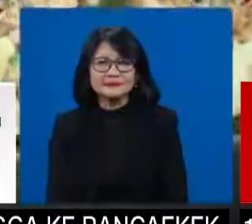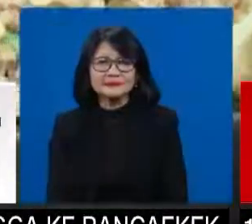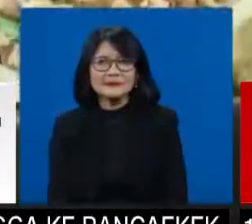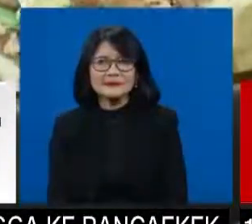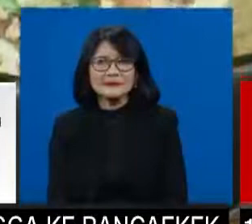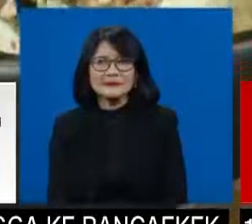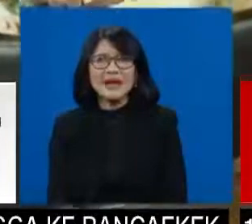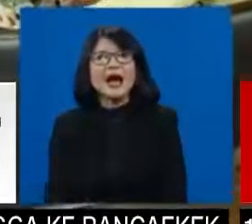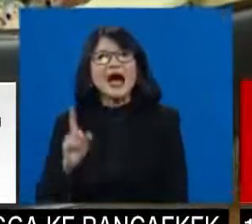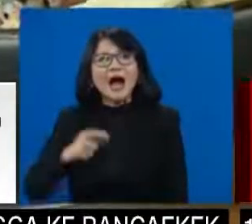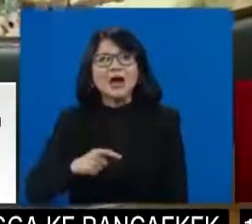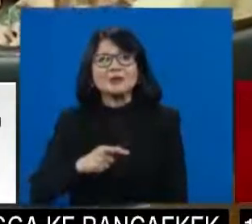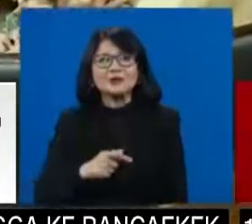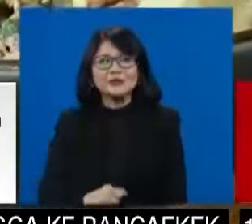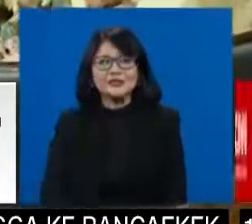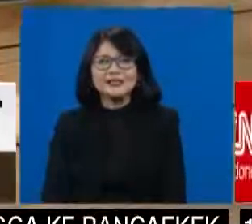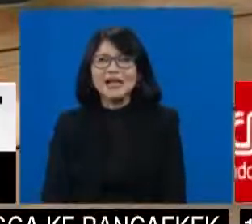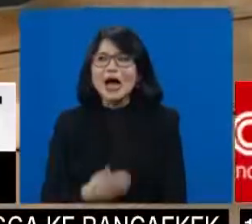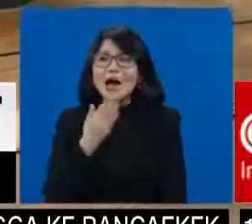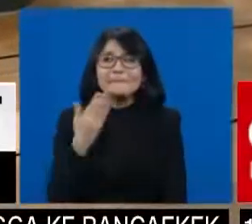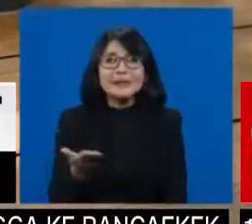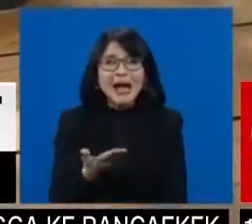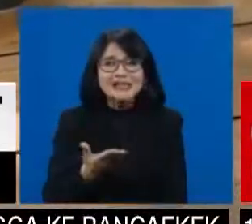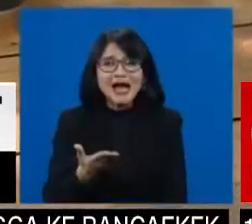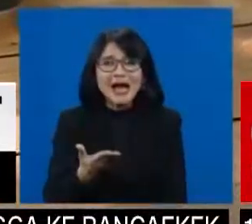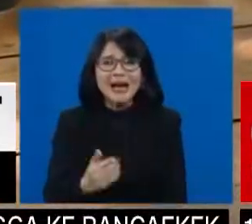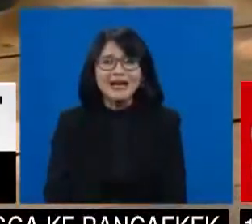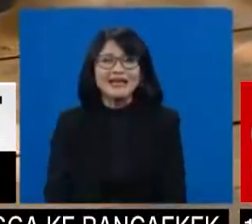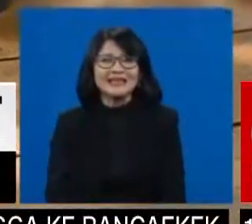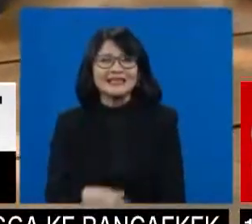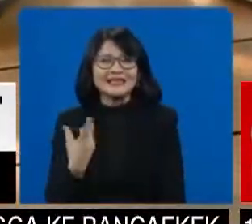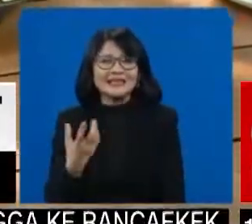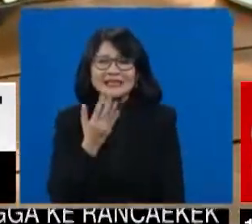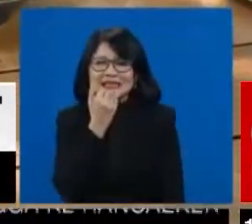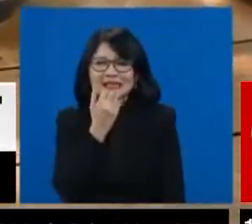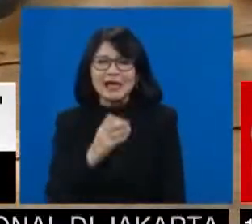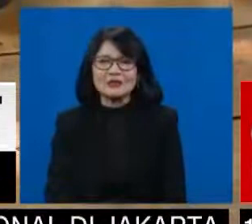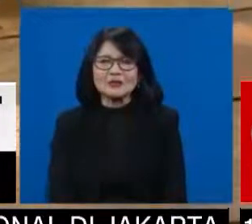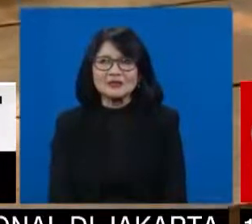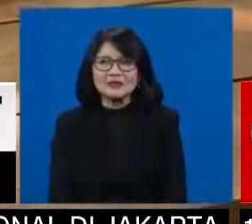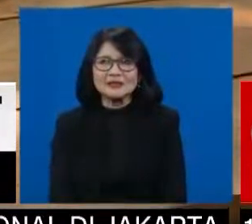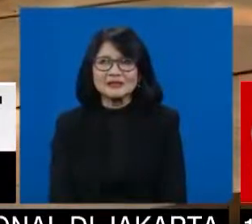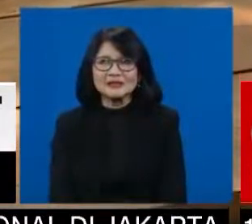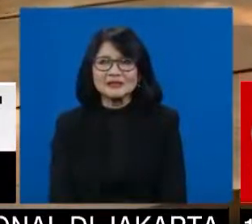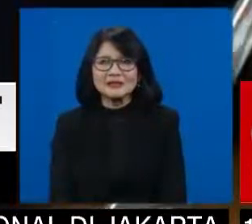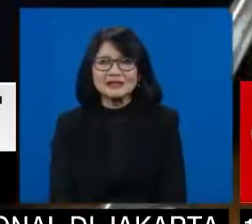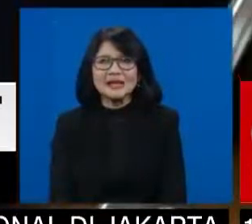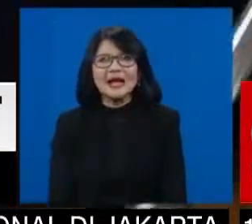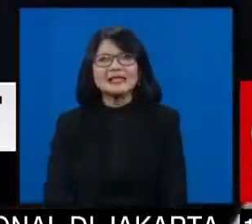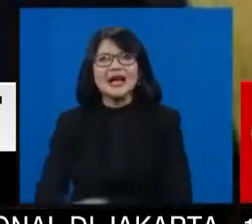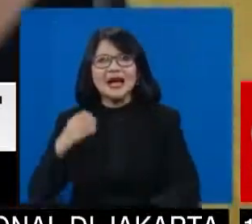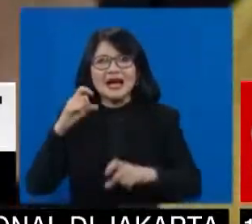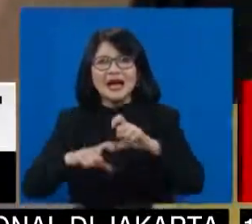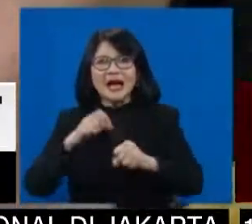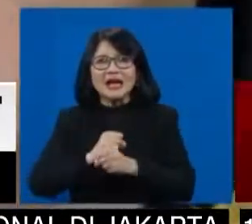Butuh pembiasaan bagi lidah masyarakat Indonesia yang terbiasa dengan cita rasa kuat. Karakter rasa netral pada sorghum